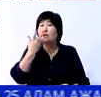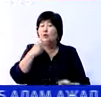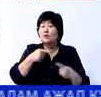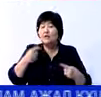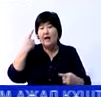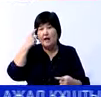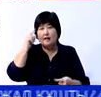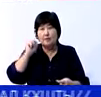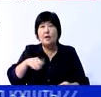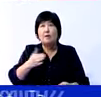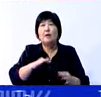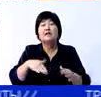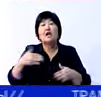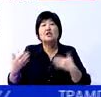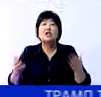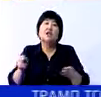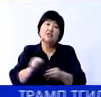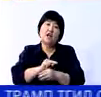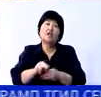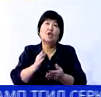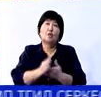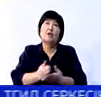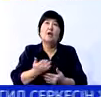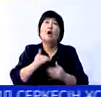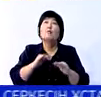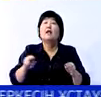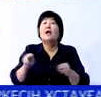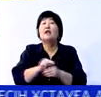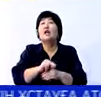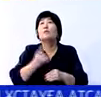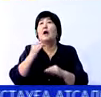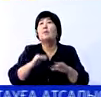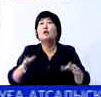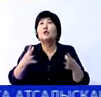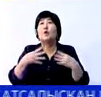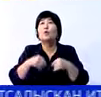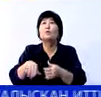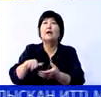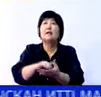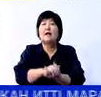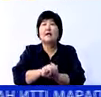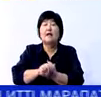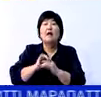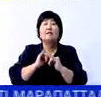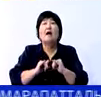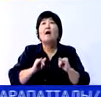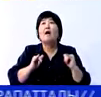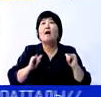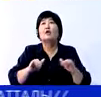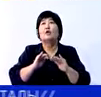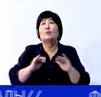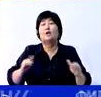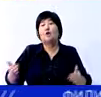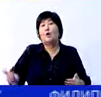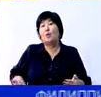айырып жатыр. Міне балдарды жан жақты тәрбиелеп жатыр. Бала тәрбиесіндегі бақша мен отбасы ынтымақтастығының нығайту, бала бақша